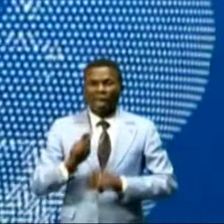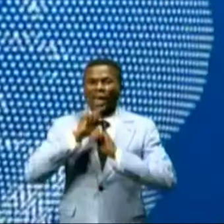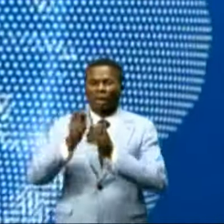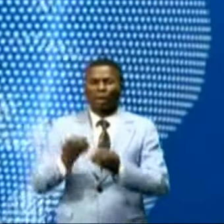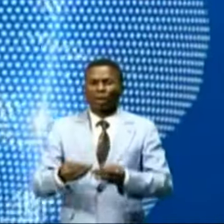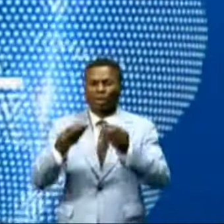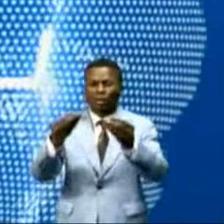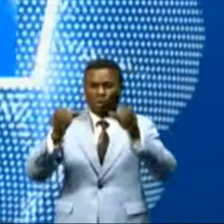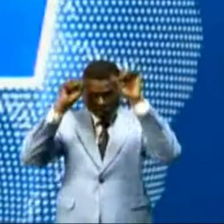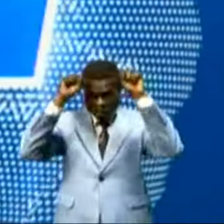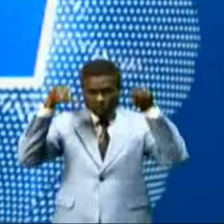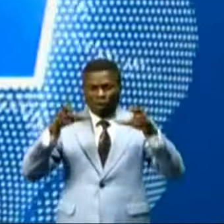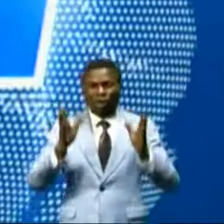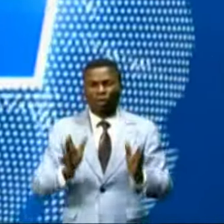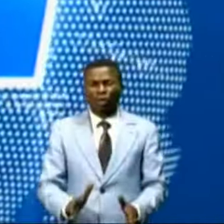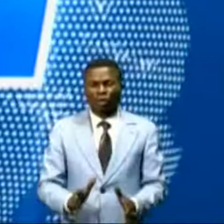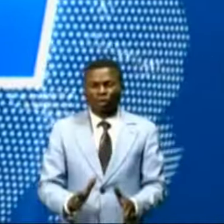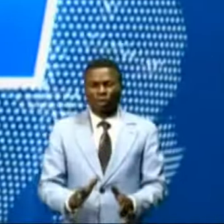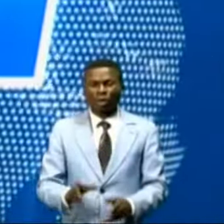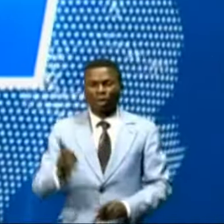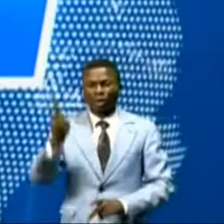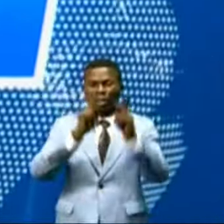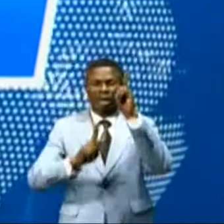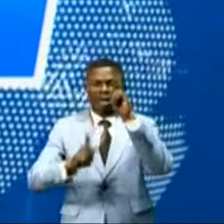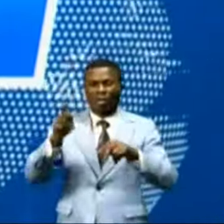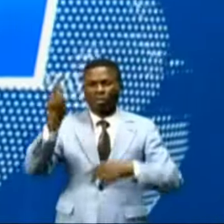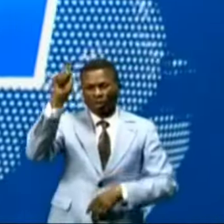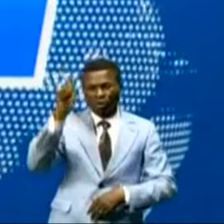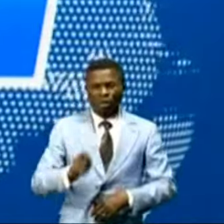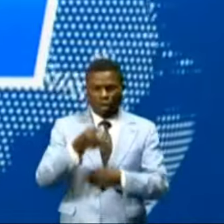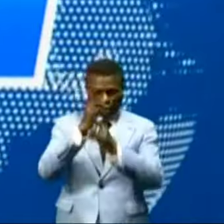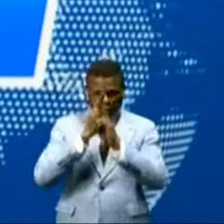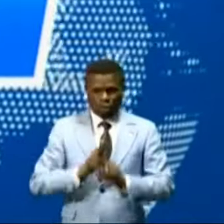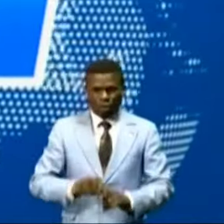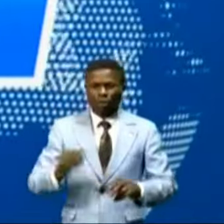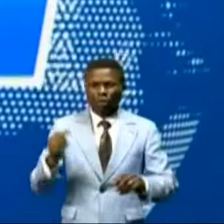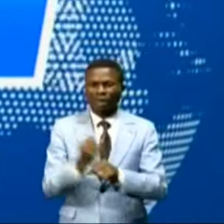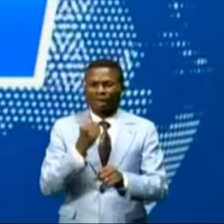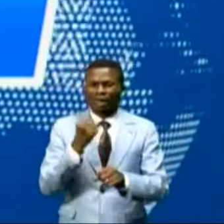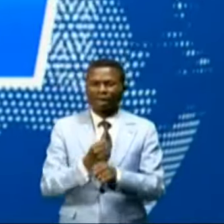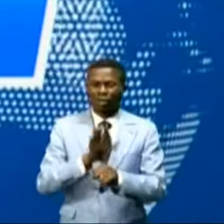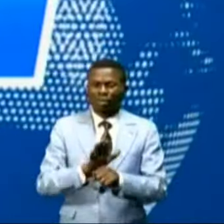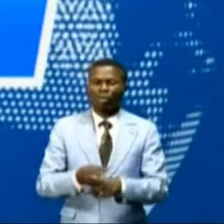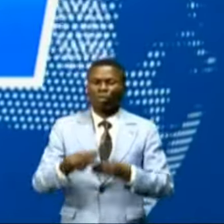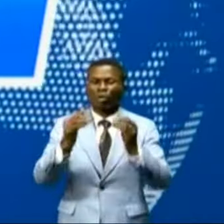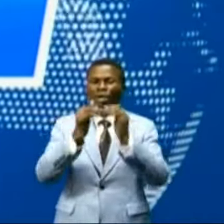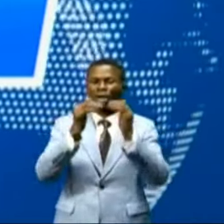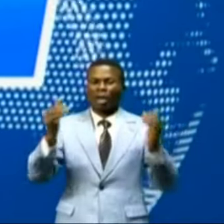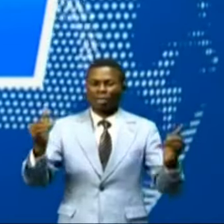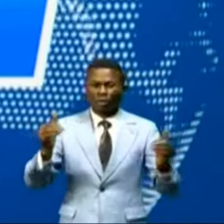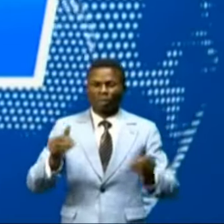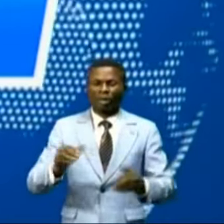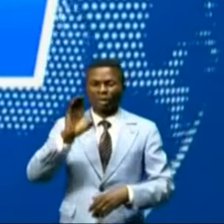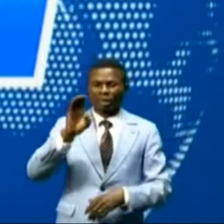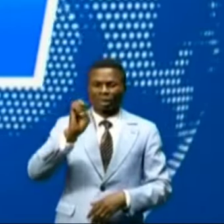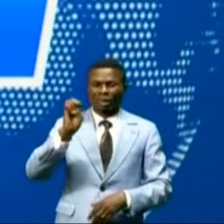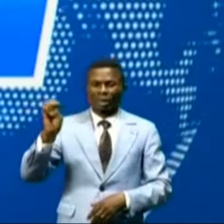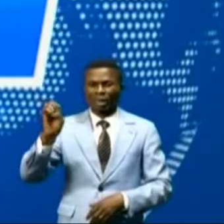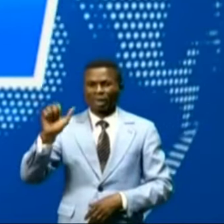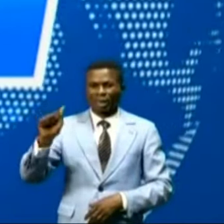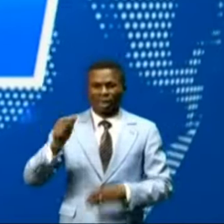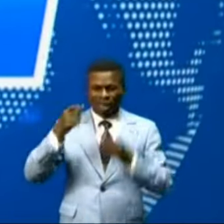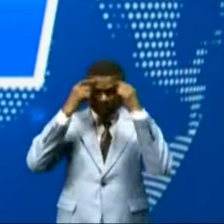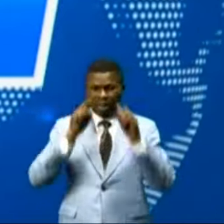au président congolais par le peuple tchadien en honneur de son implication comme facilitateur de la CEAC dans la